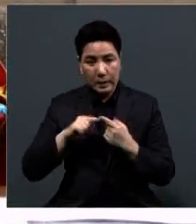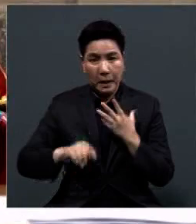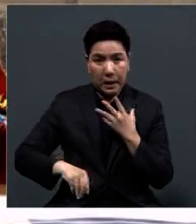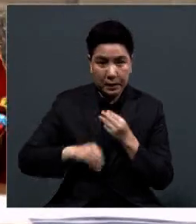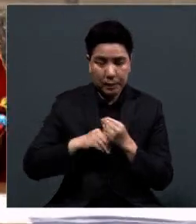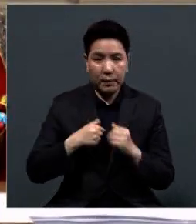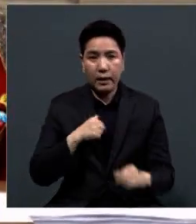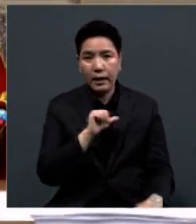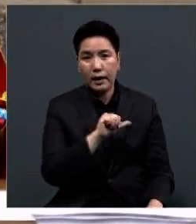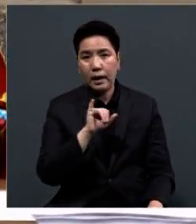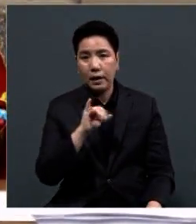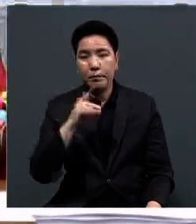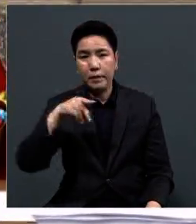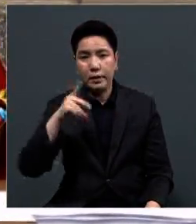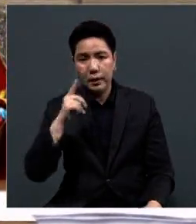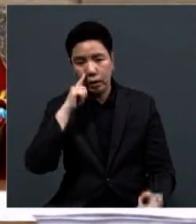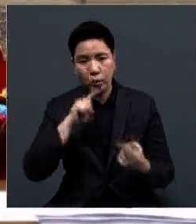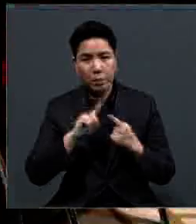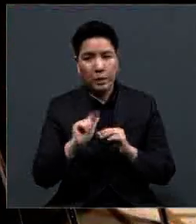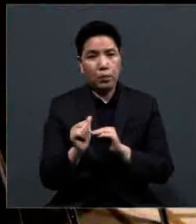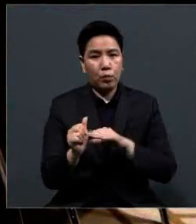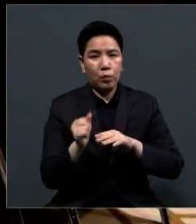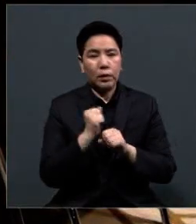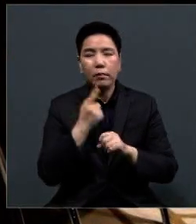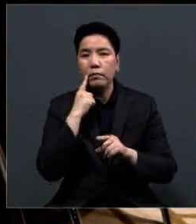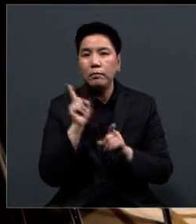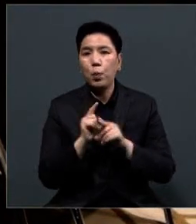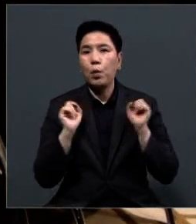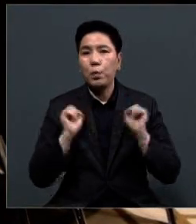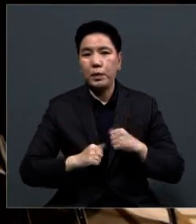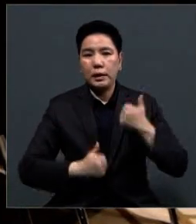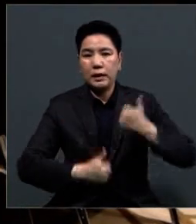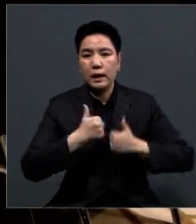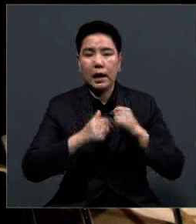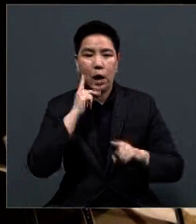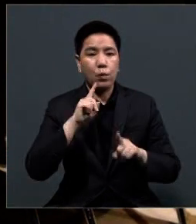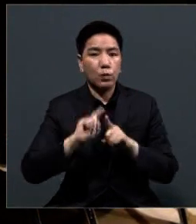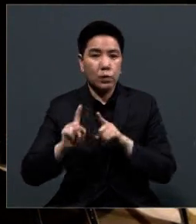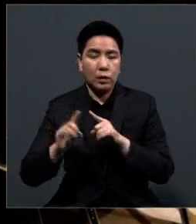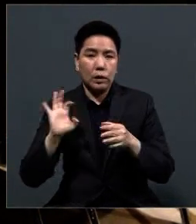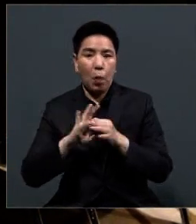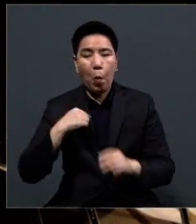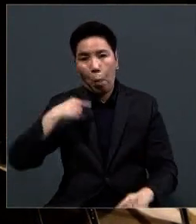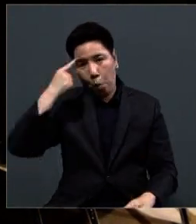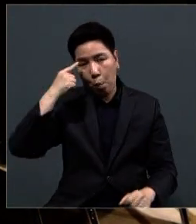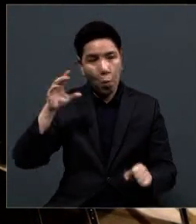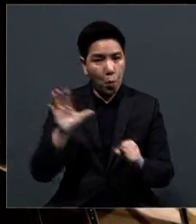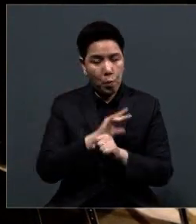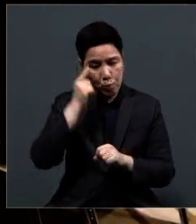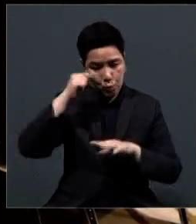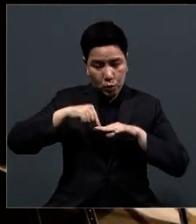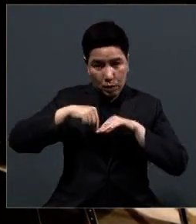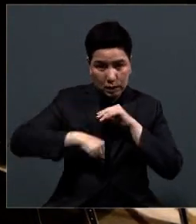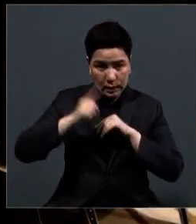บาทของ aib BDที่เป็นองค์กรชั้นนำในการส่งเสริมคีตความสามารถของสื่อมวลชนให้รู้รอบรู้ลึกรู้